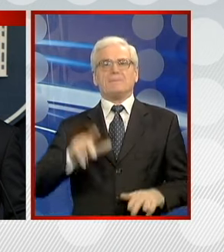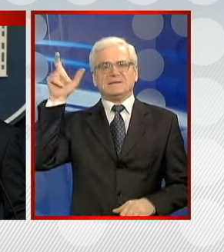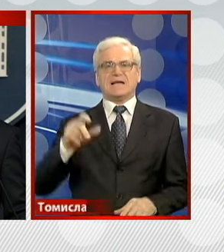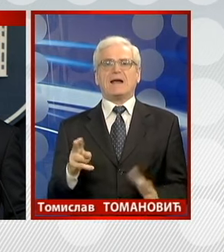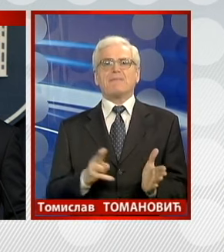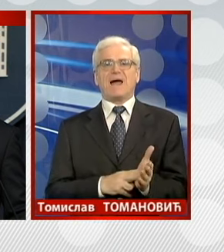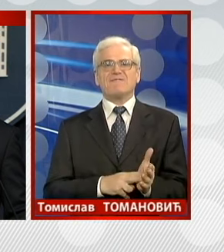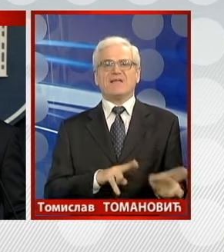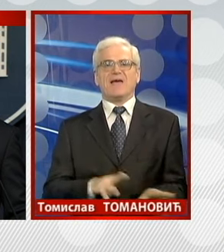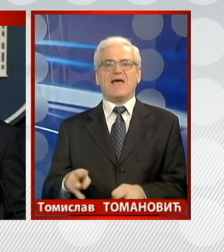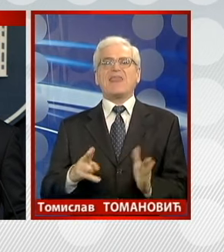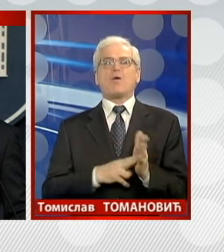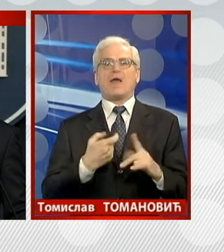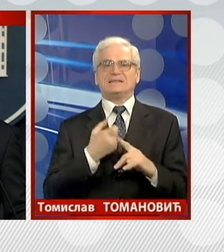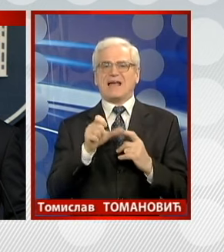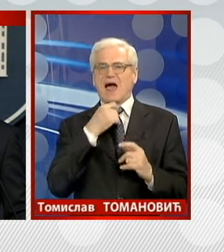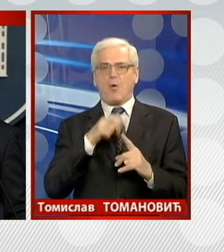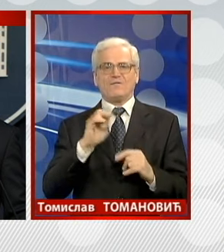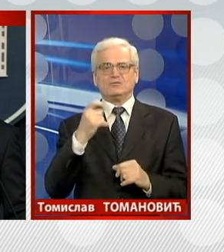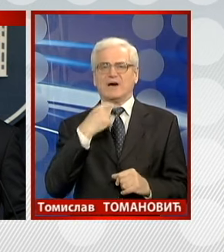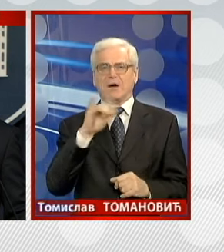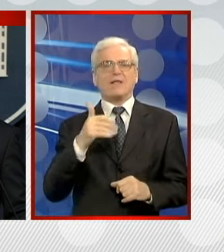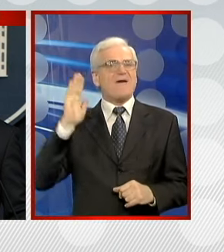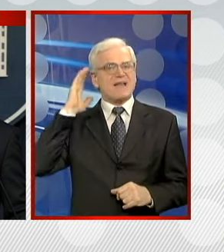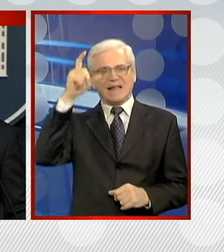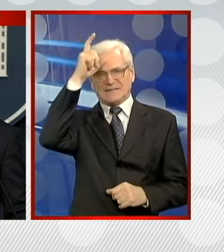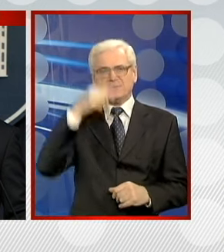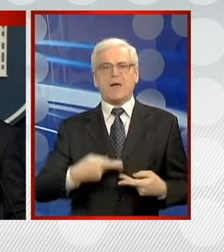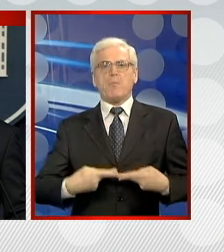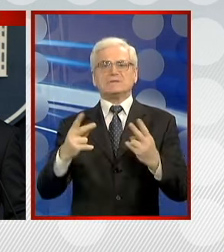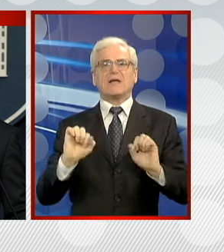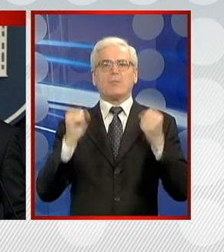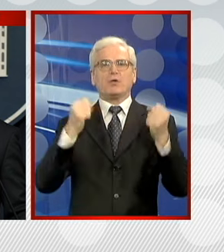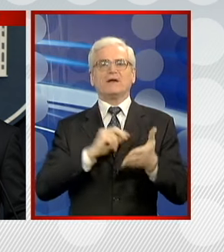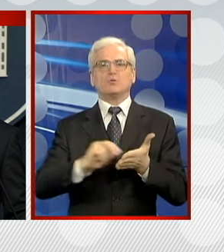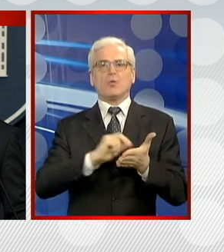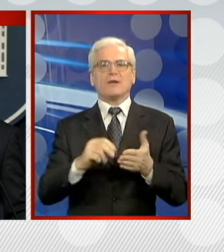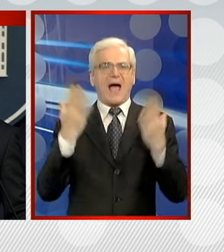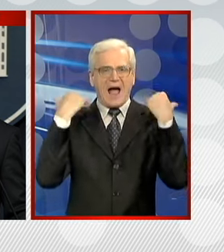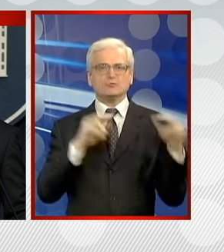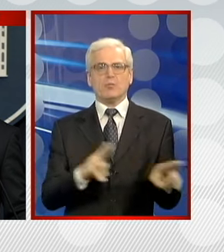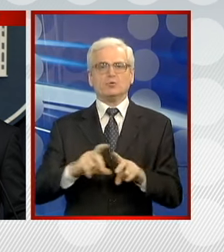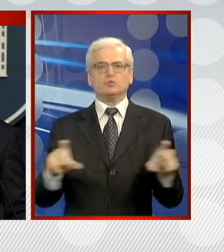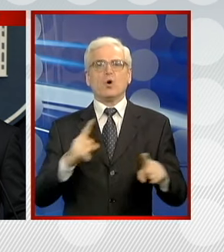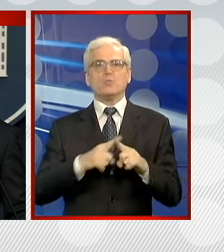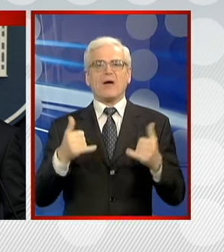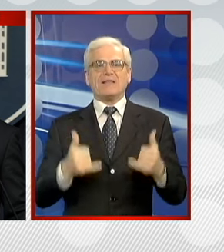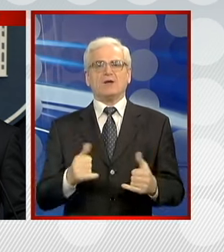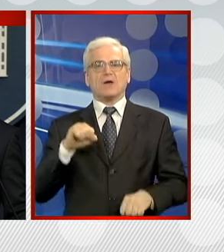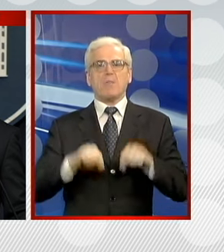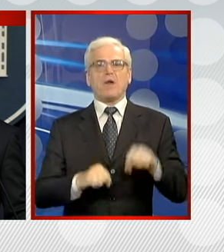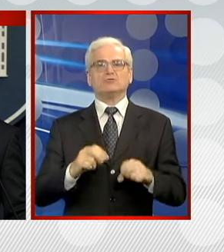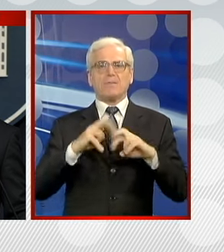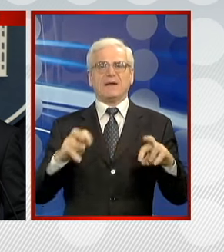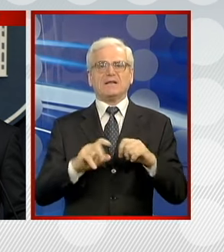Ministar pravde Nikola Selaković izjavio je da će vlada Srbije uputiti protestnu notu Haškom sudu zbog današnjeg